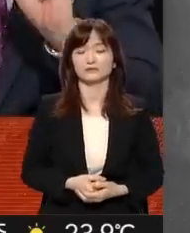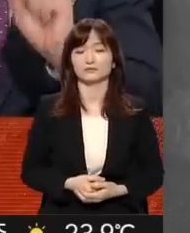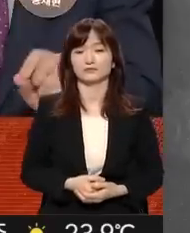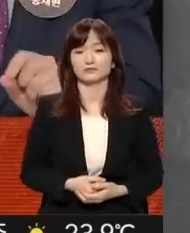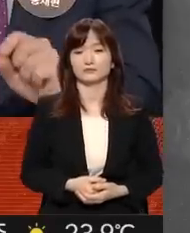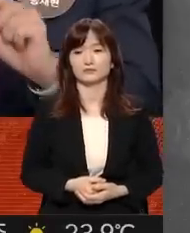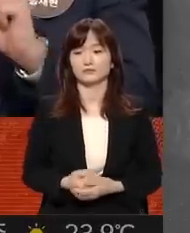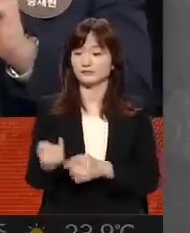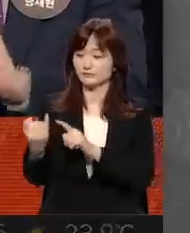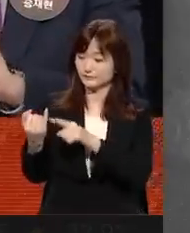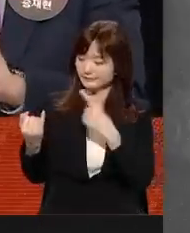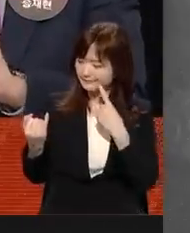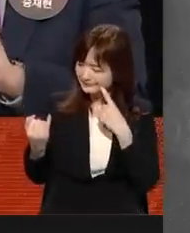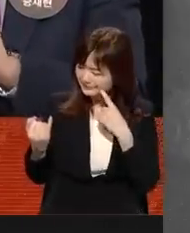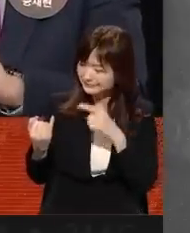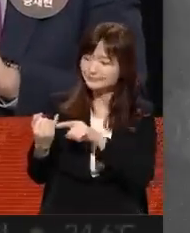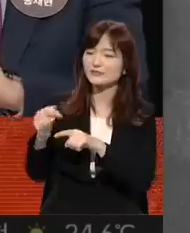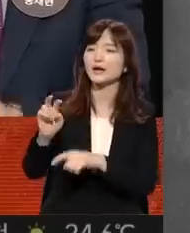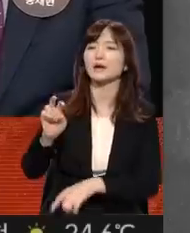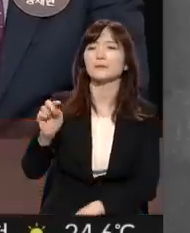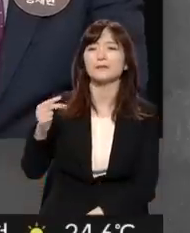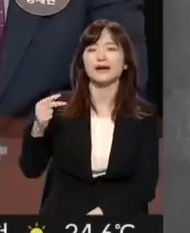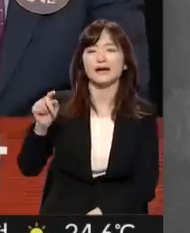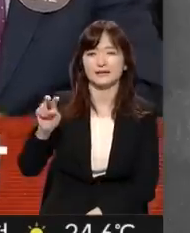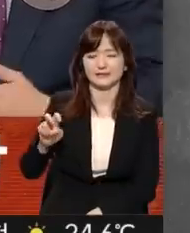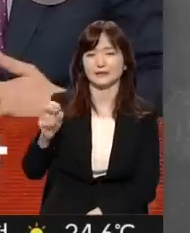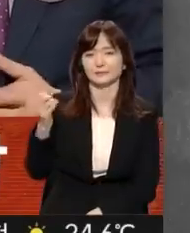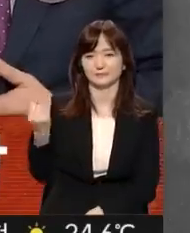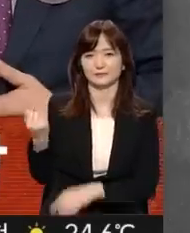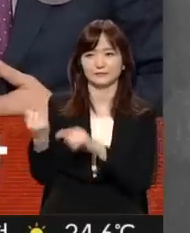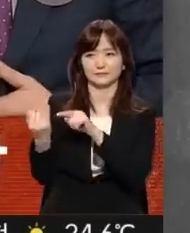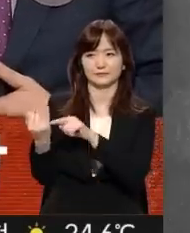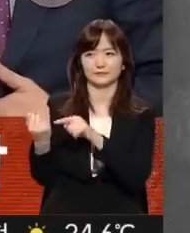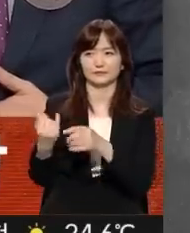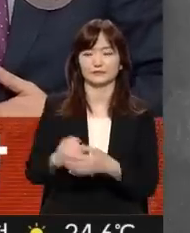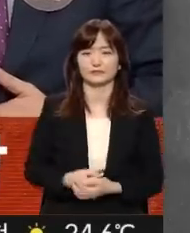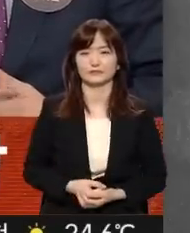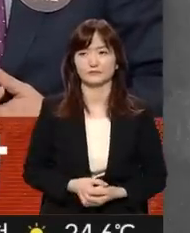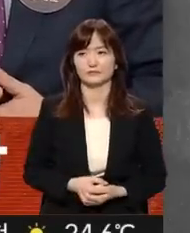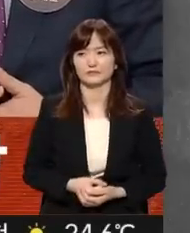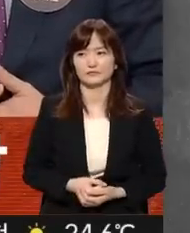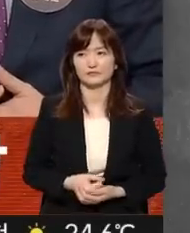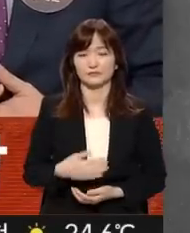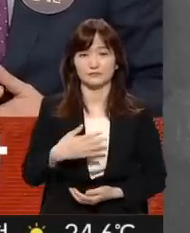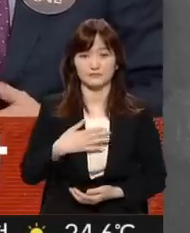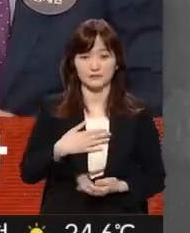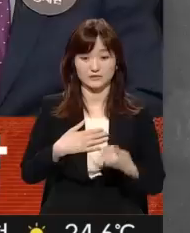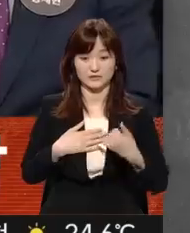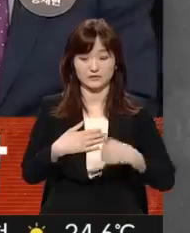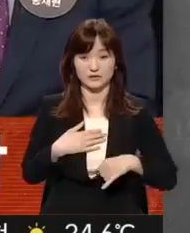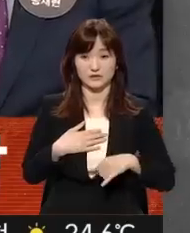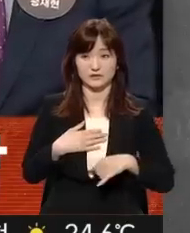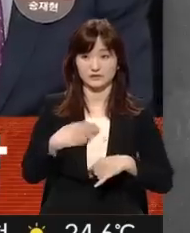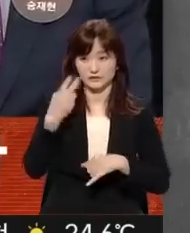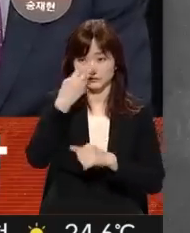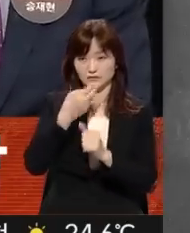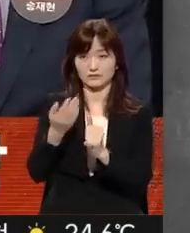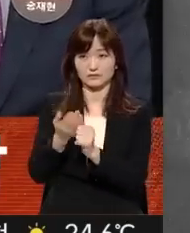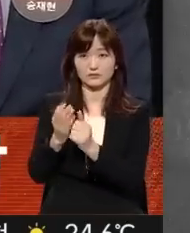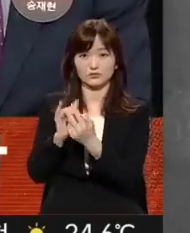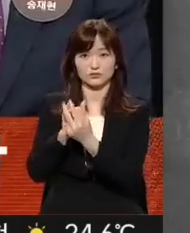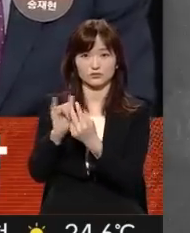말했다시피 예쁘다 마담 뭐 이런 이야기들이 하다 보면 저라도 두 명의 아이를 키우고 있는 그 사장님의 입장에서는